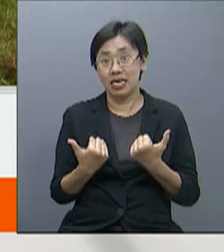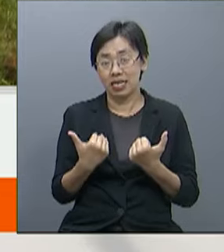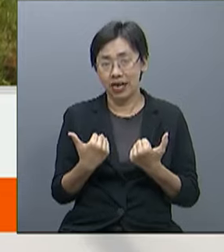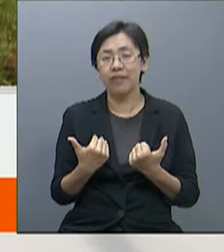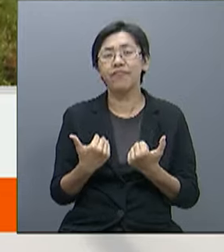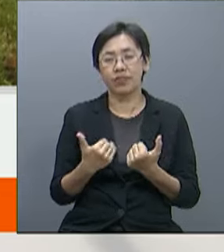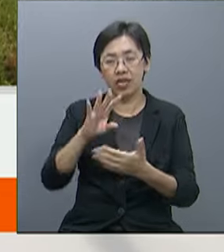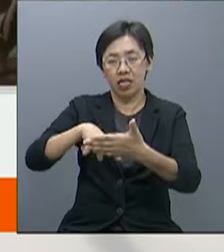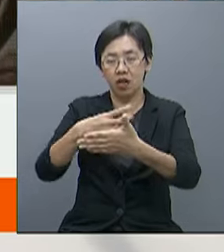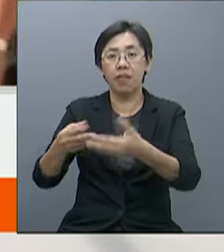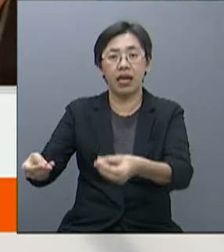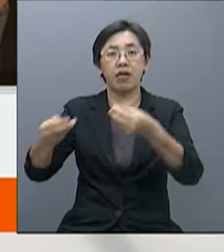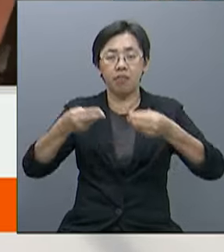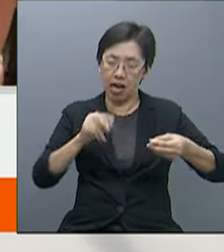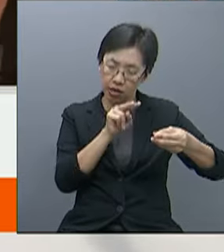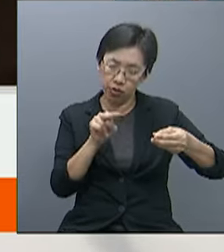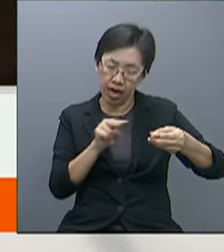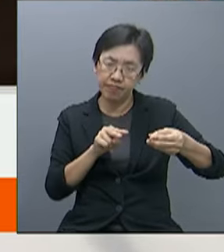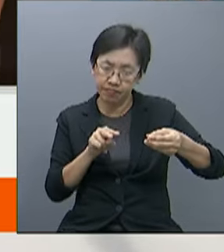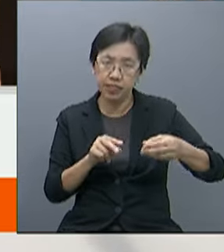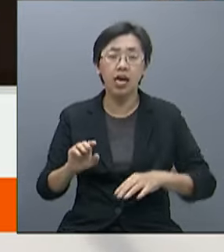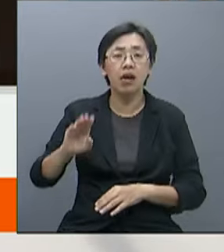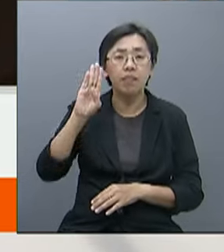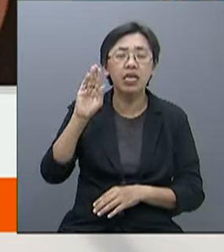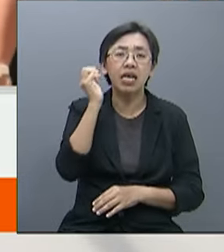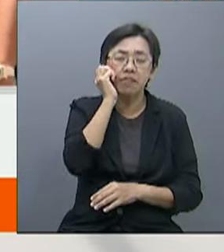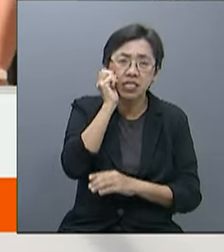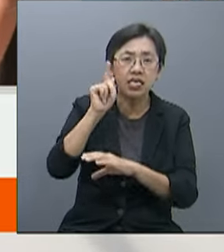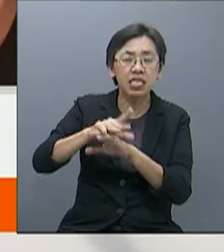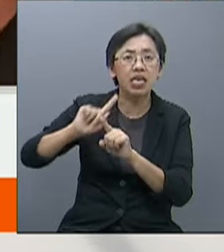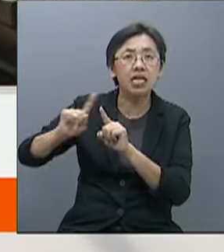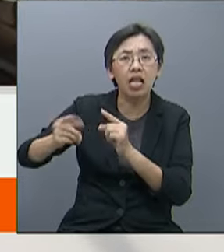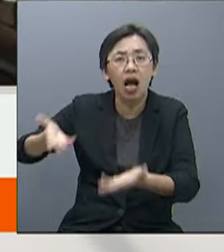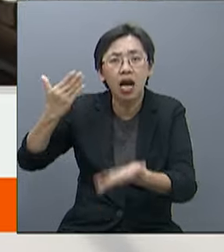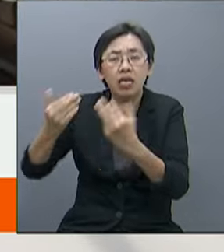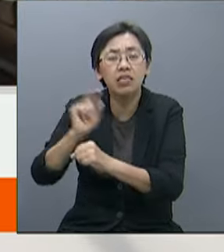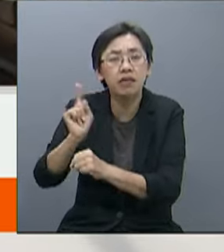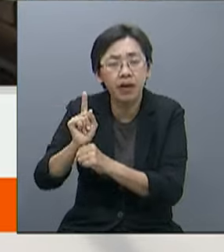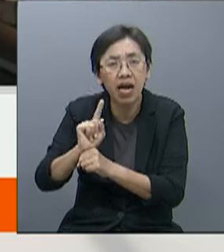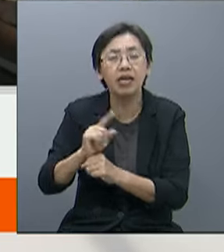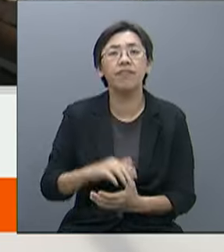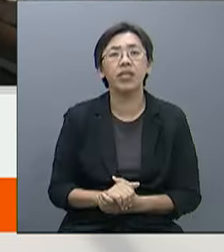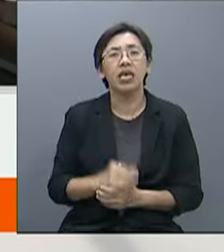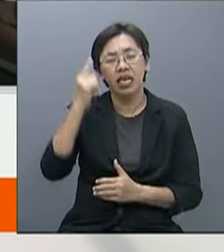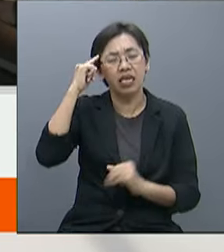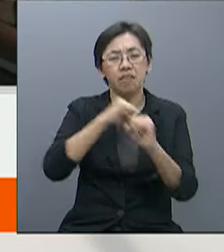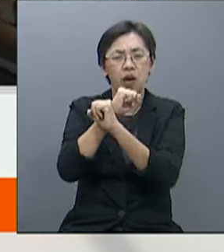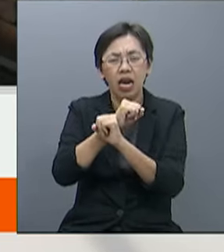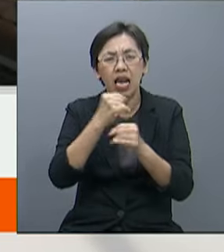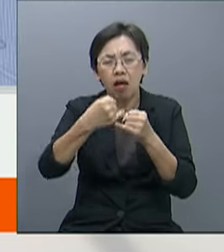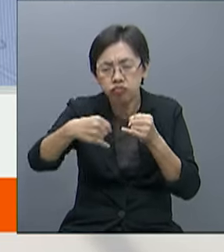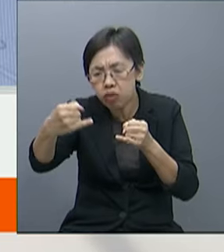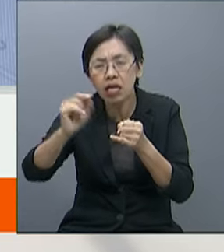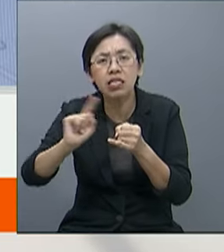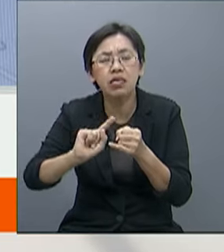ส่งแผนมาให้ผมว่าเขาจะทำการหรือที่ไหนขันสายอากาศเข้ามาในประเทศที่ใดบ้างและ